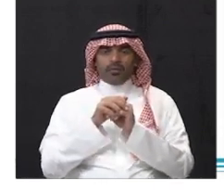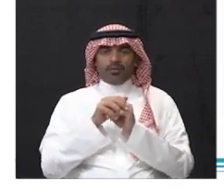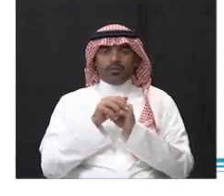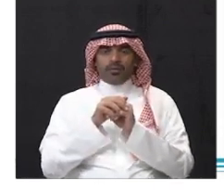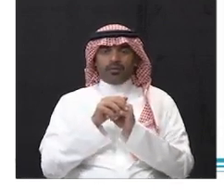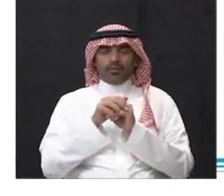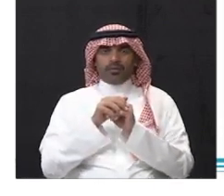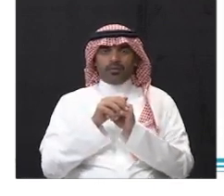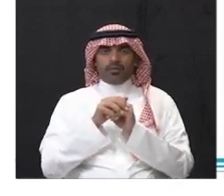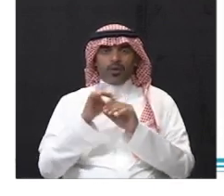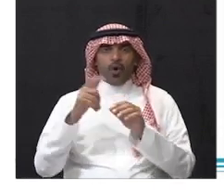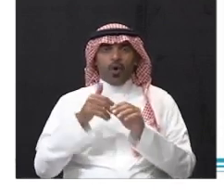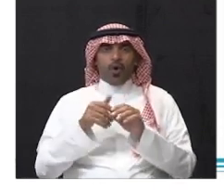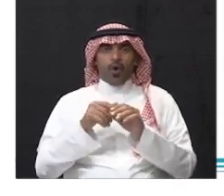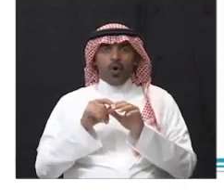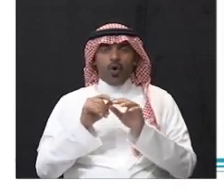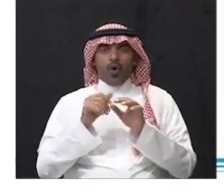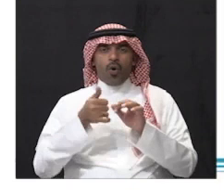تكلفها